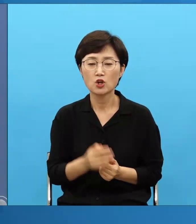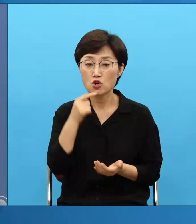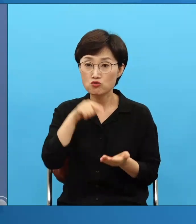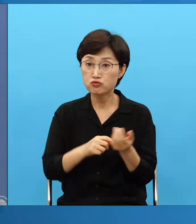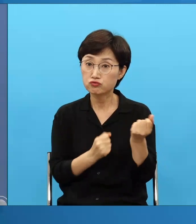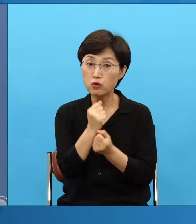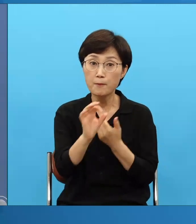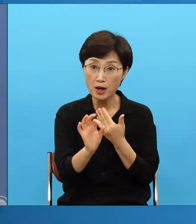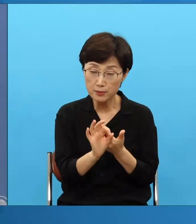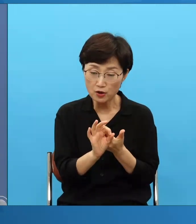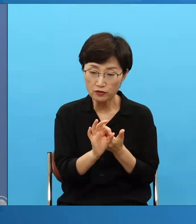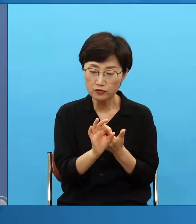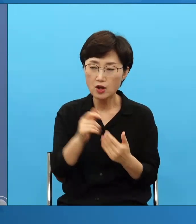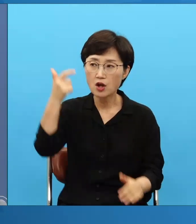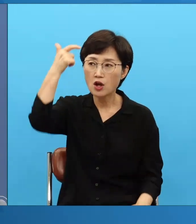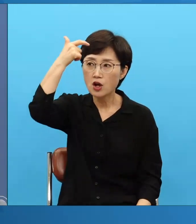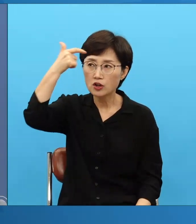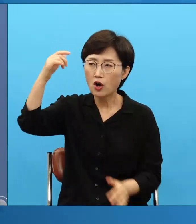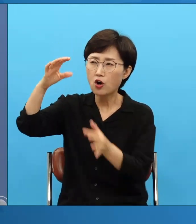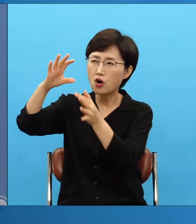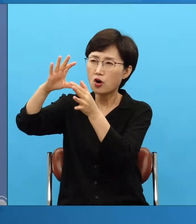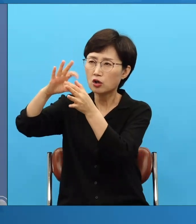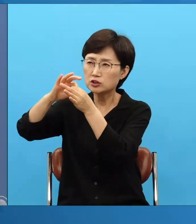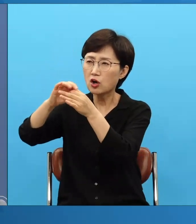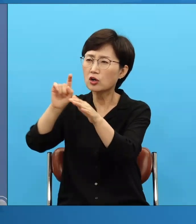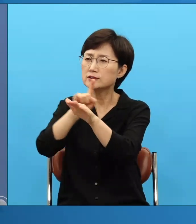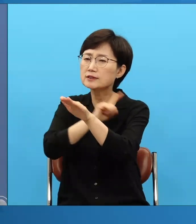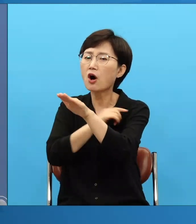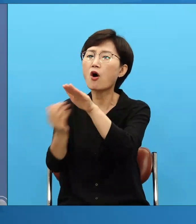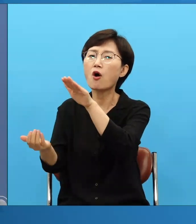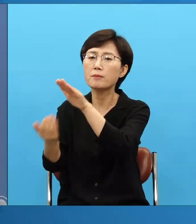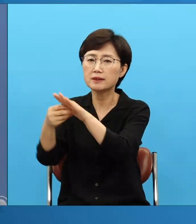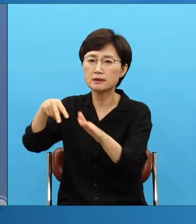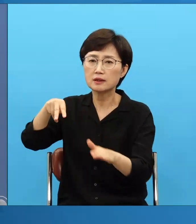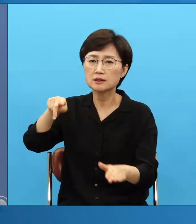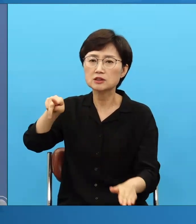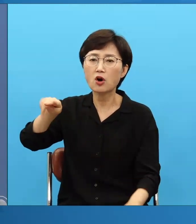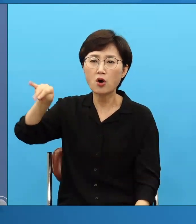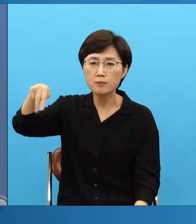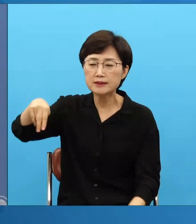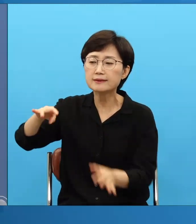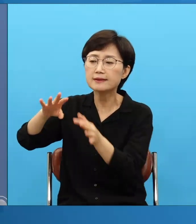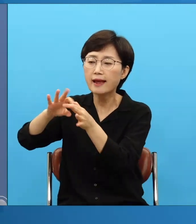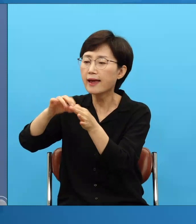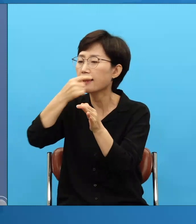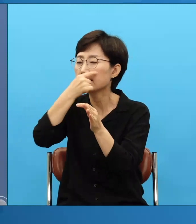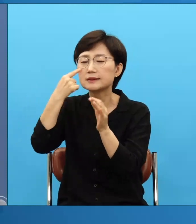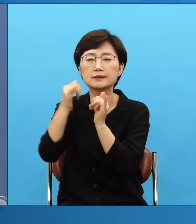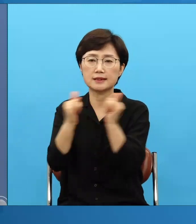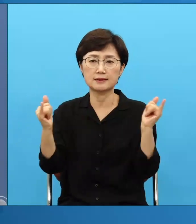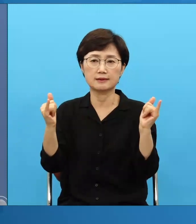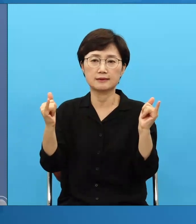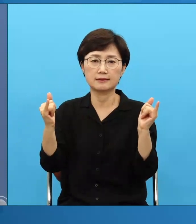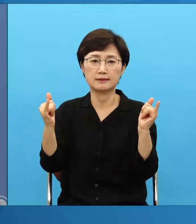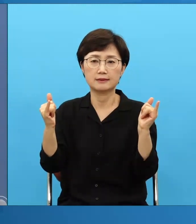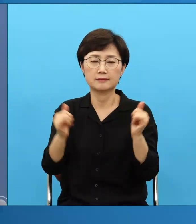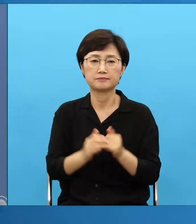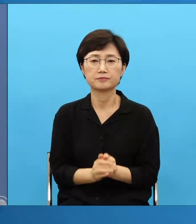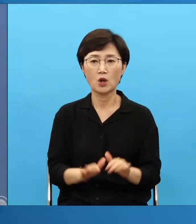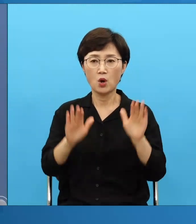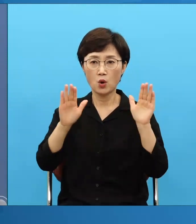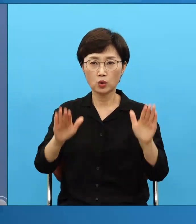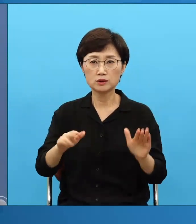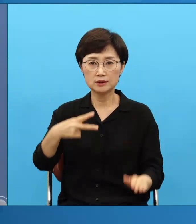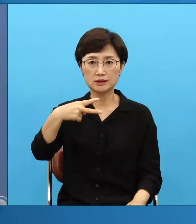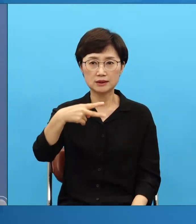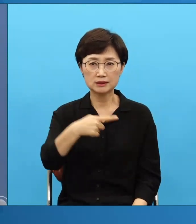영적 서밋의 정인 그 말이에요. It means that they are the witnesses of the spiritual world. 네, 오늘 우리 들어와